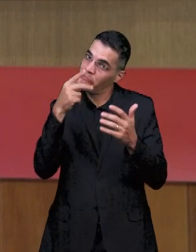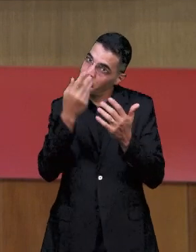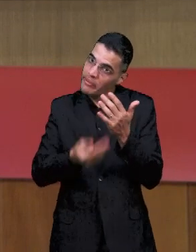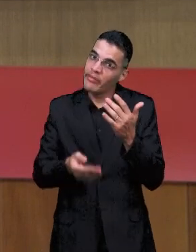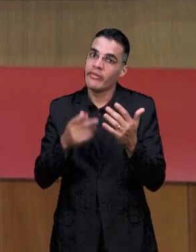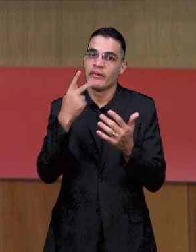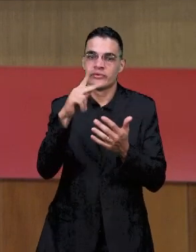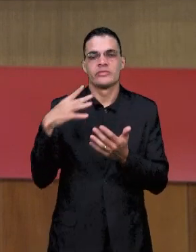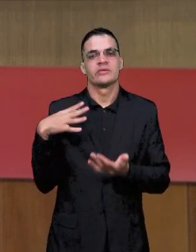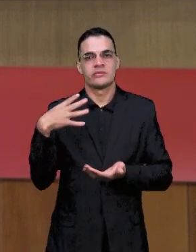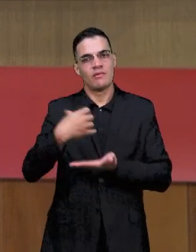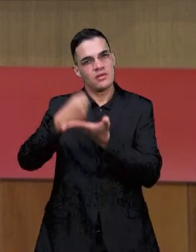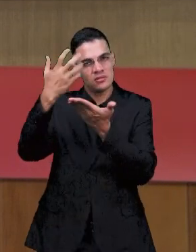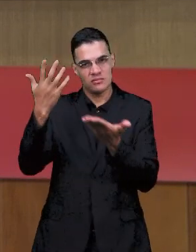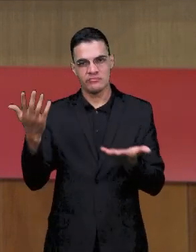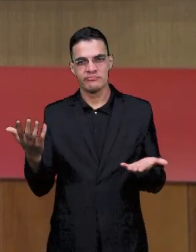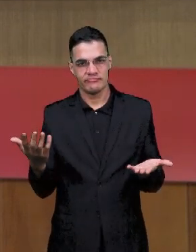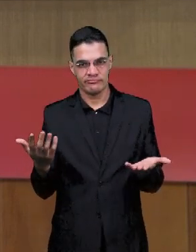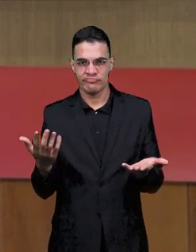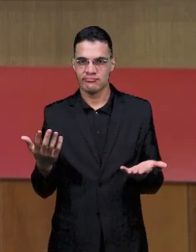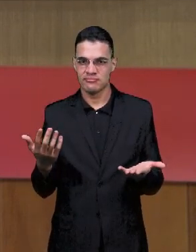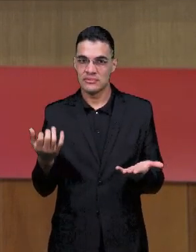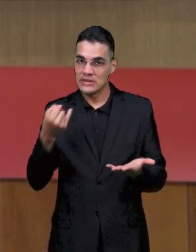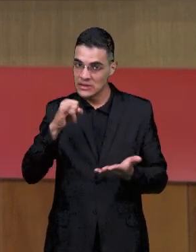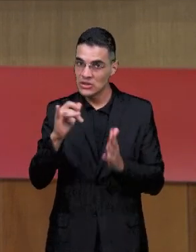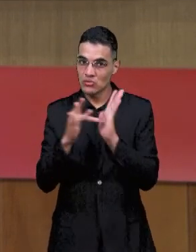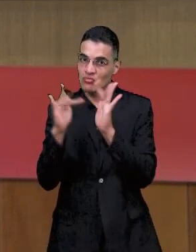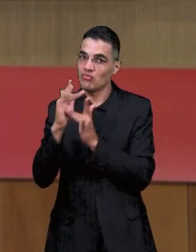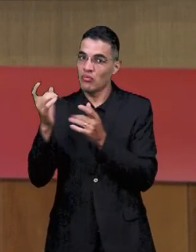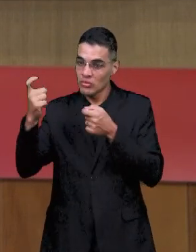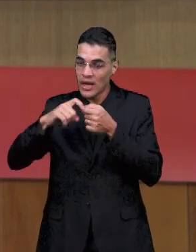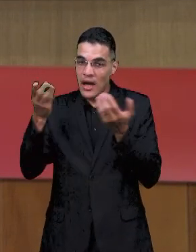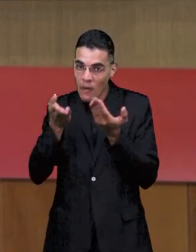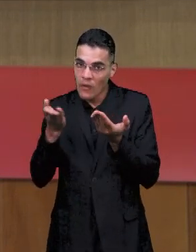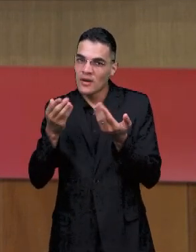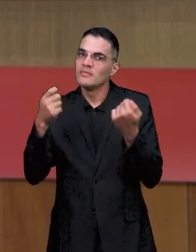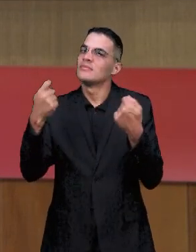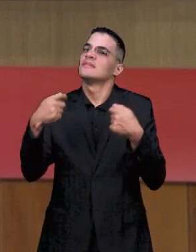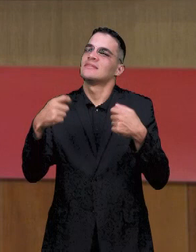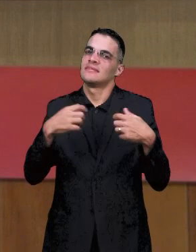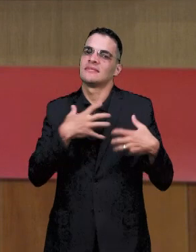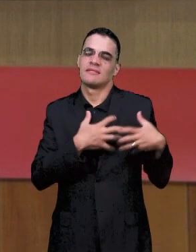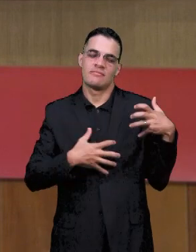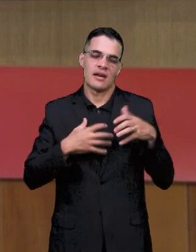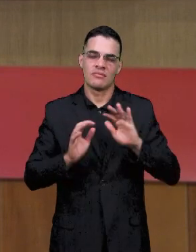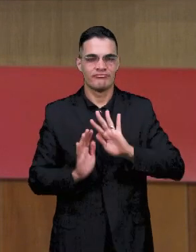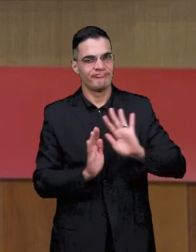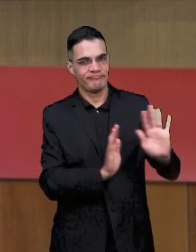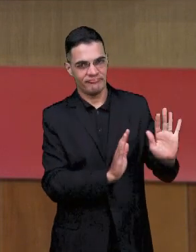вы держите в своем сердце эту горечь, эту обиду на кого-то, то Иисус не сможет восхитить вас.